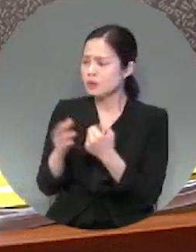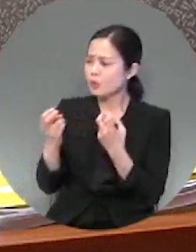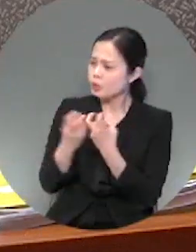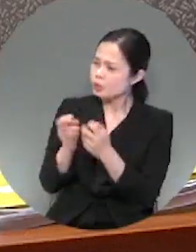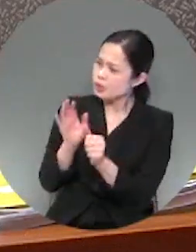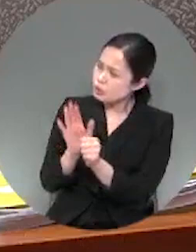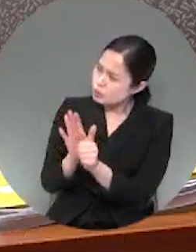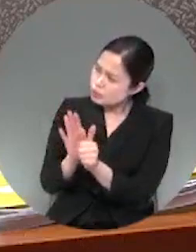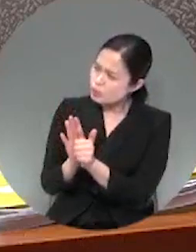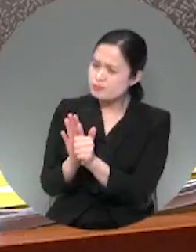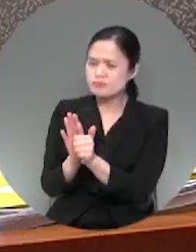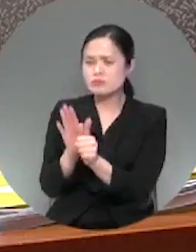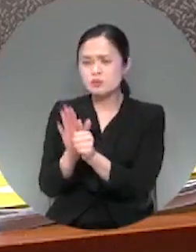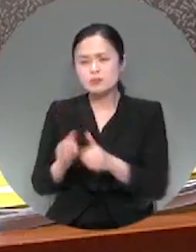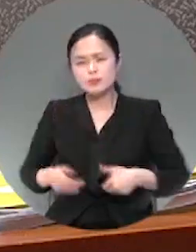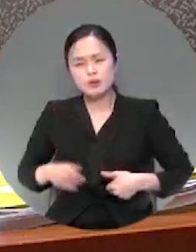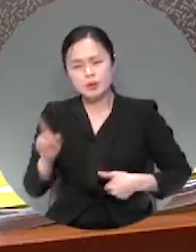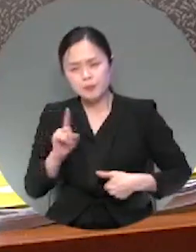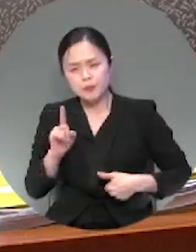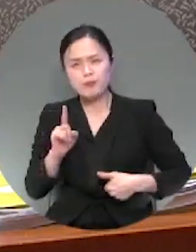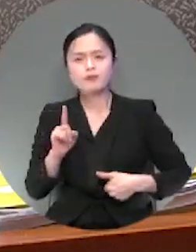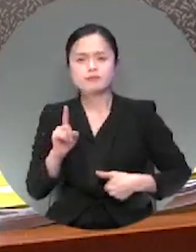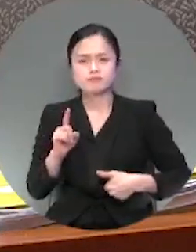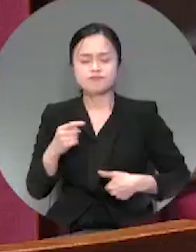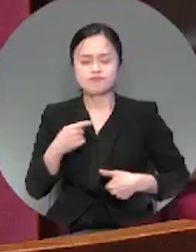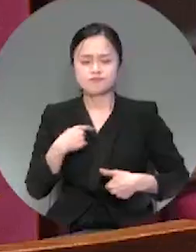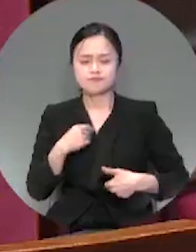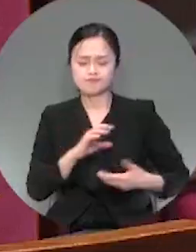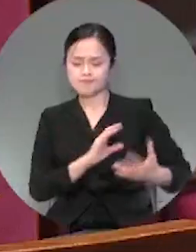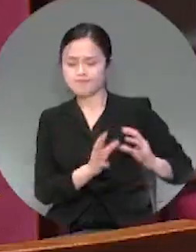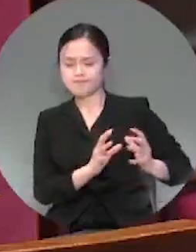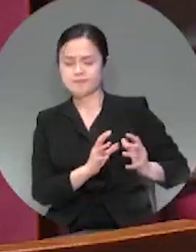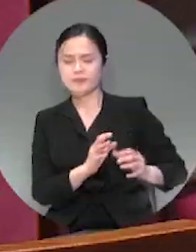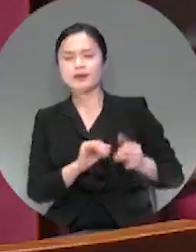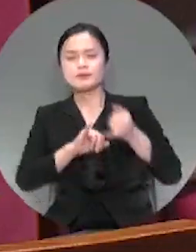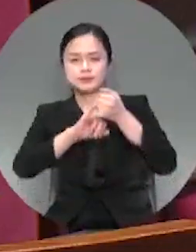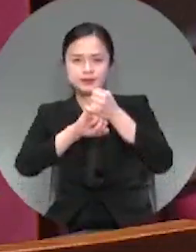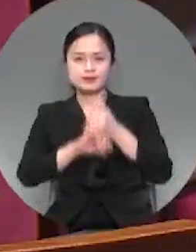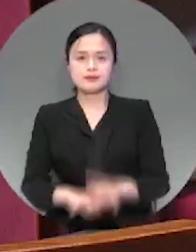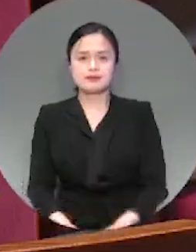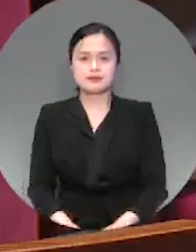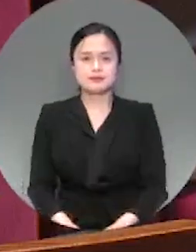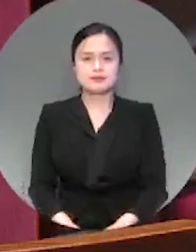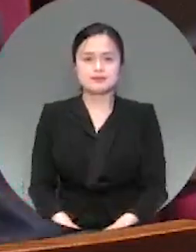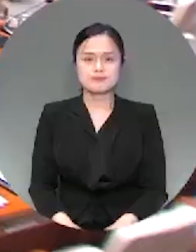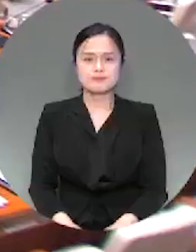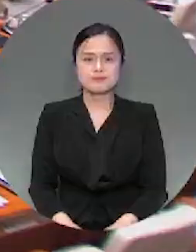있는지 하여튼 저희들 좀 모아보겠습니다. 예, 한번 제도를 좀 마련해 주시기 바랍니다. 예, 예.